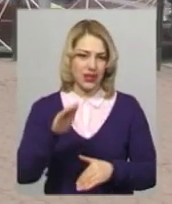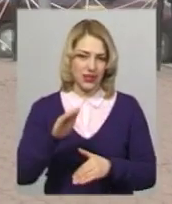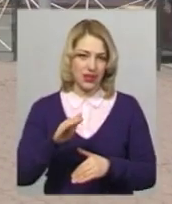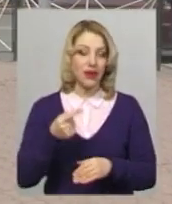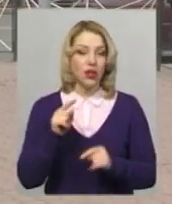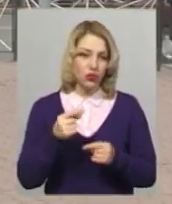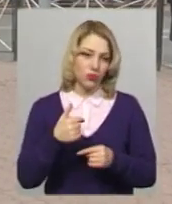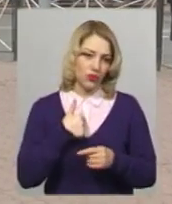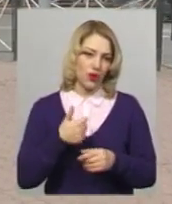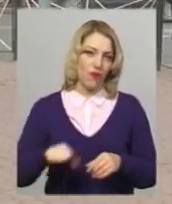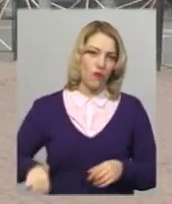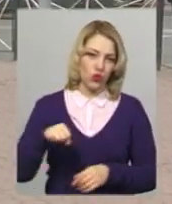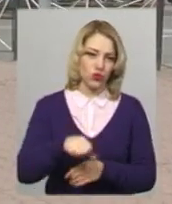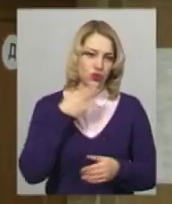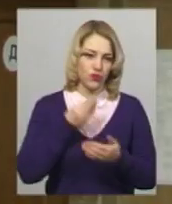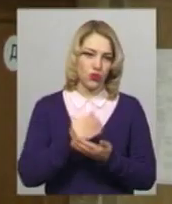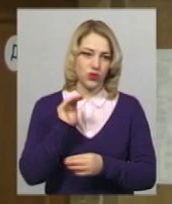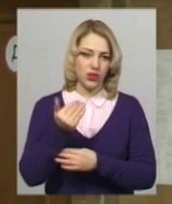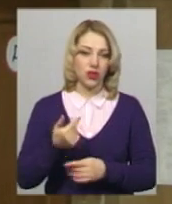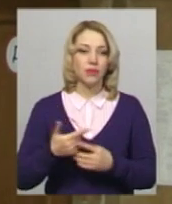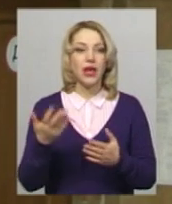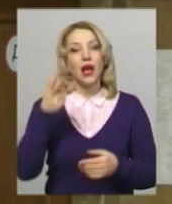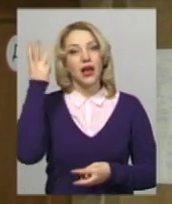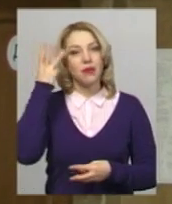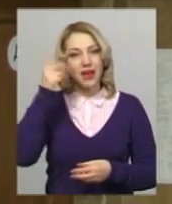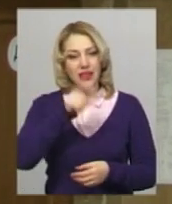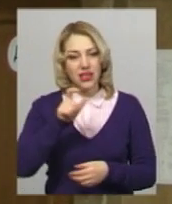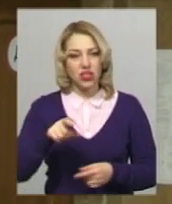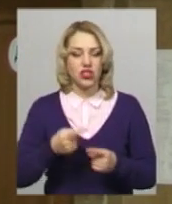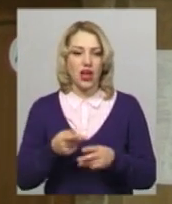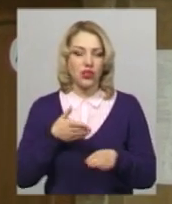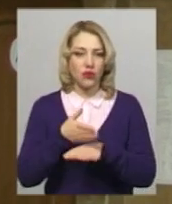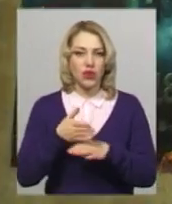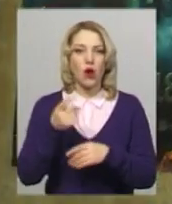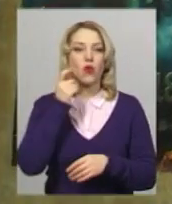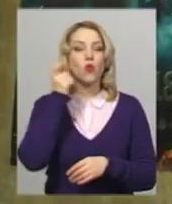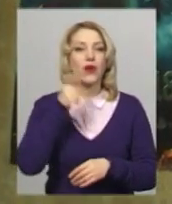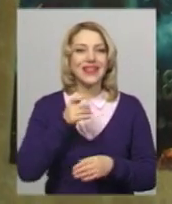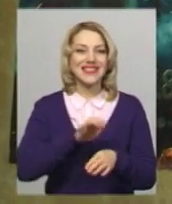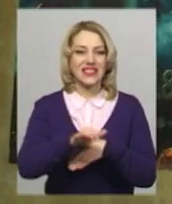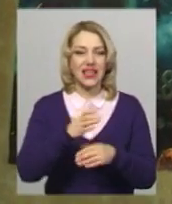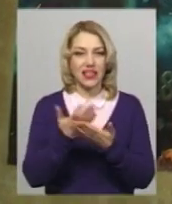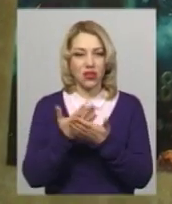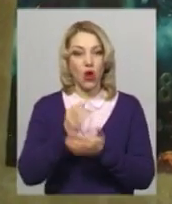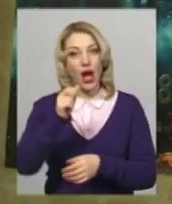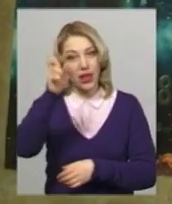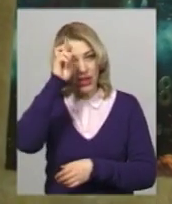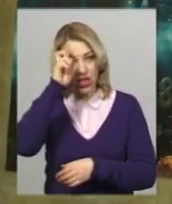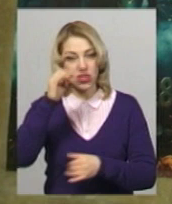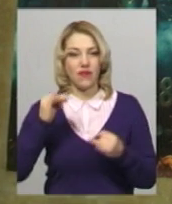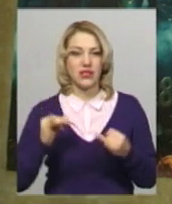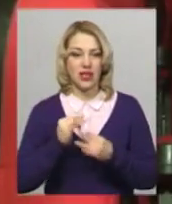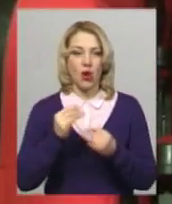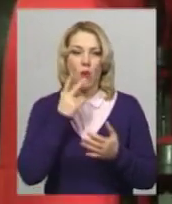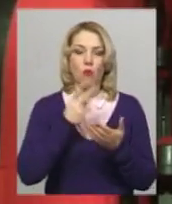і тепер вже вожу свою дитину сюди. Хмельничани відвідують покази стрічок українського виробництва. Державні ж кінотеатри зацікавлені у показі